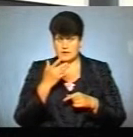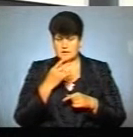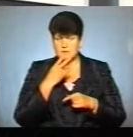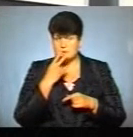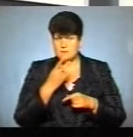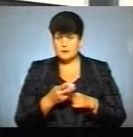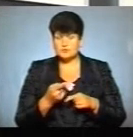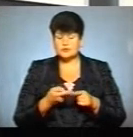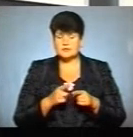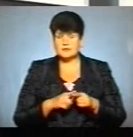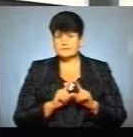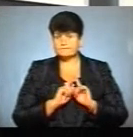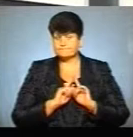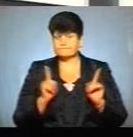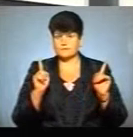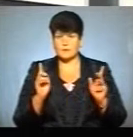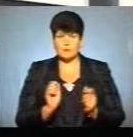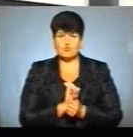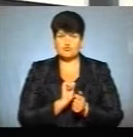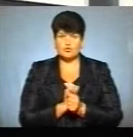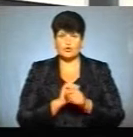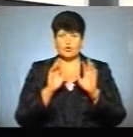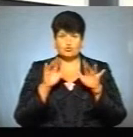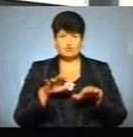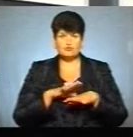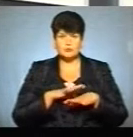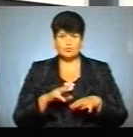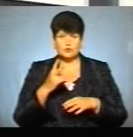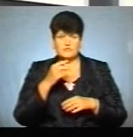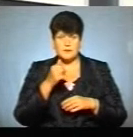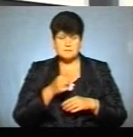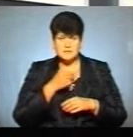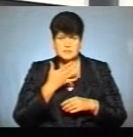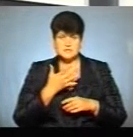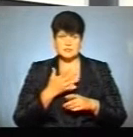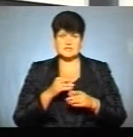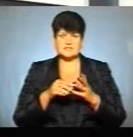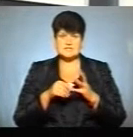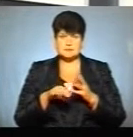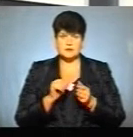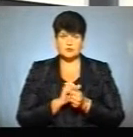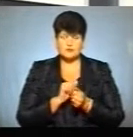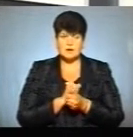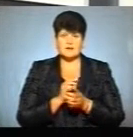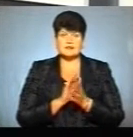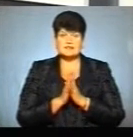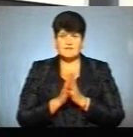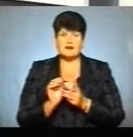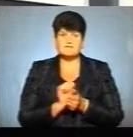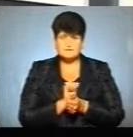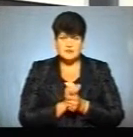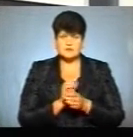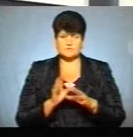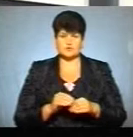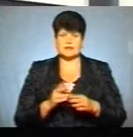така феноменальна посуха, дощу не було вже більше 2 місяців, земля висохла, трава вже цьогорічна висохла. І, відповідно,